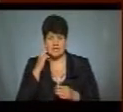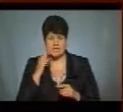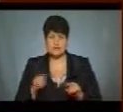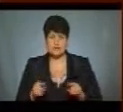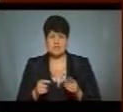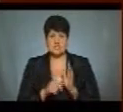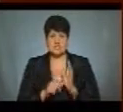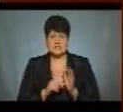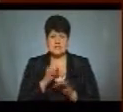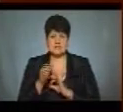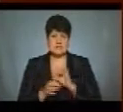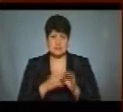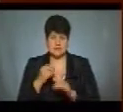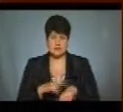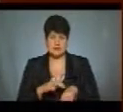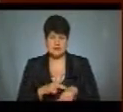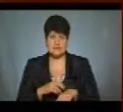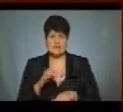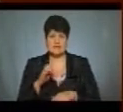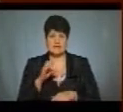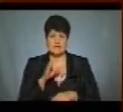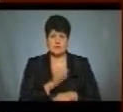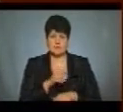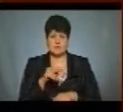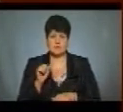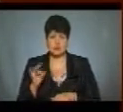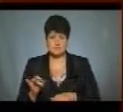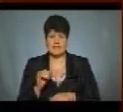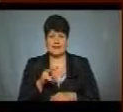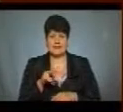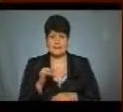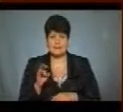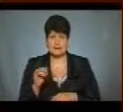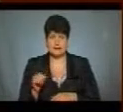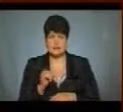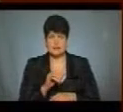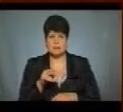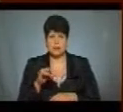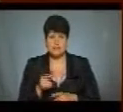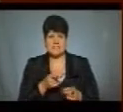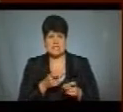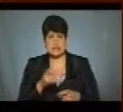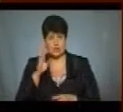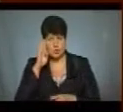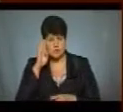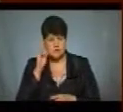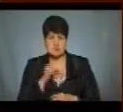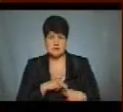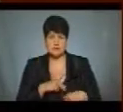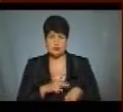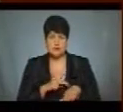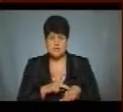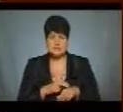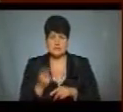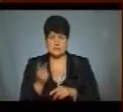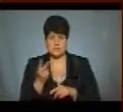60 діб поліцейських сержанта Володимира Петровця і лейтенанта Івана Приходька, які застрелили хлопчика. Працівників поліції підозрюють за